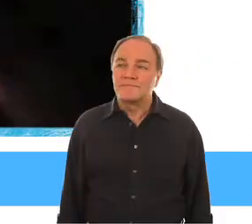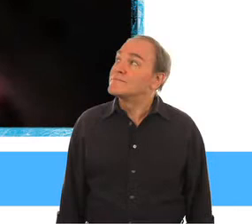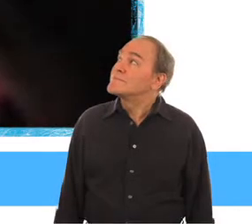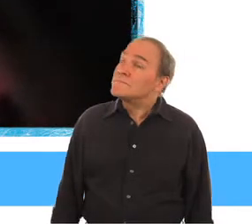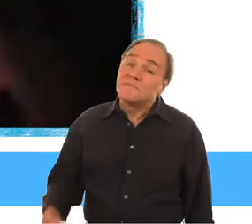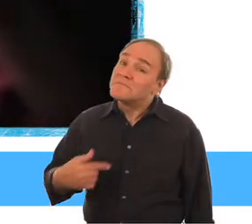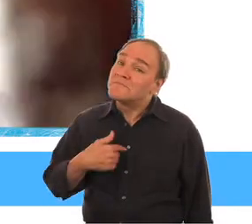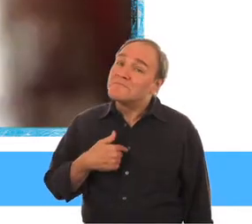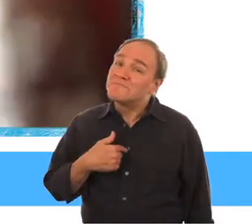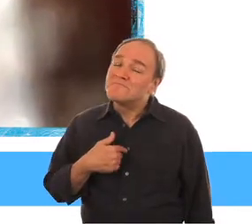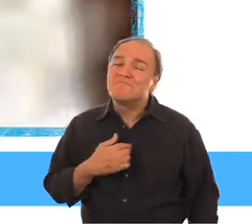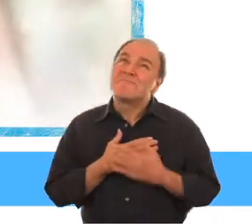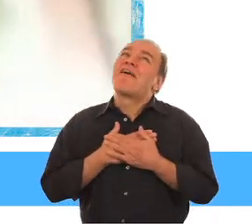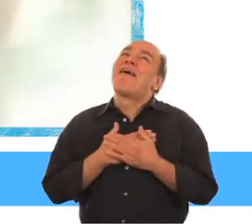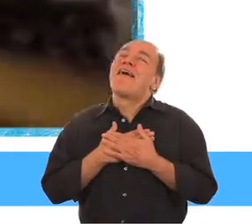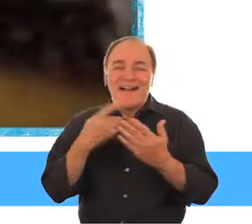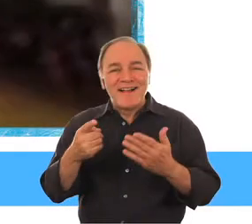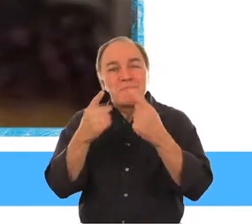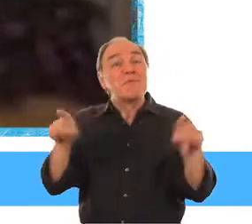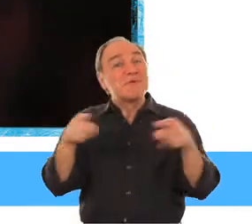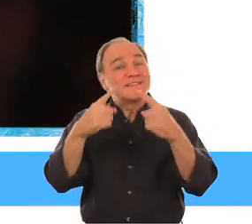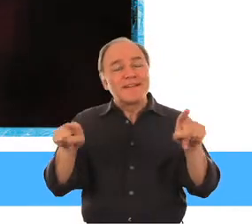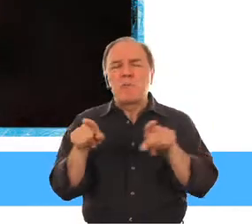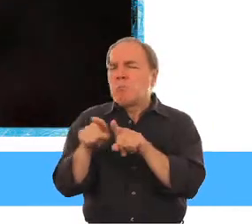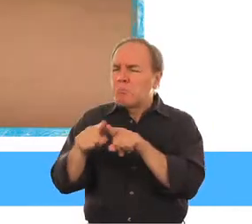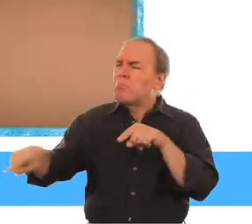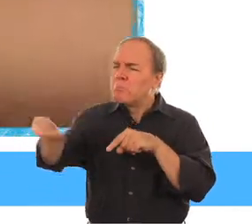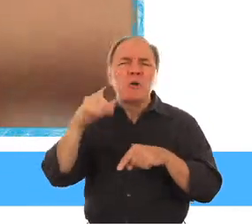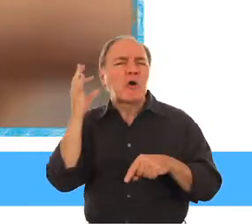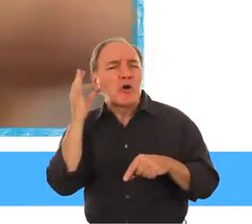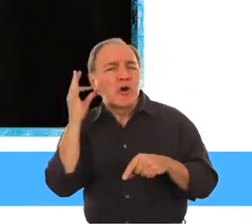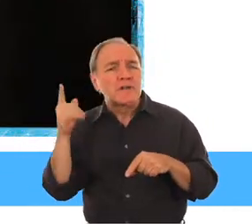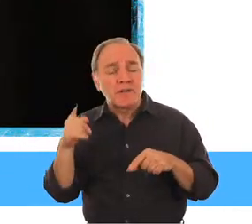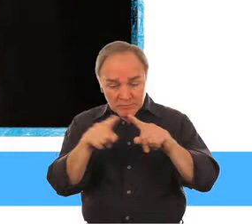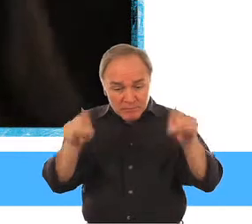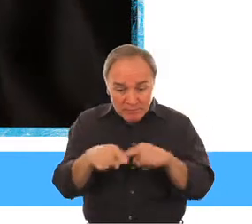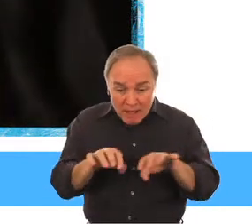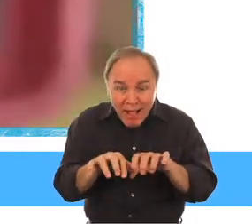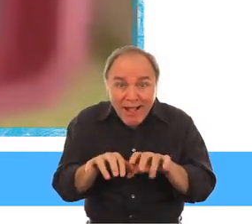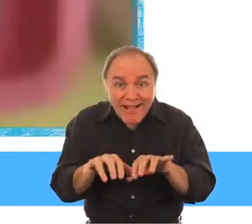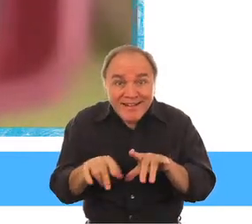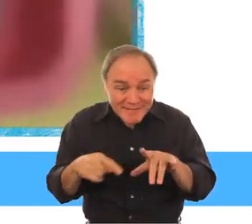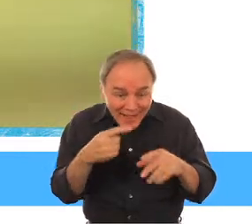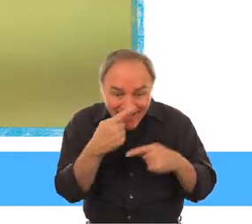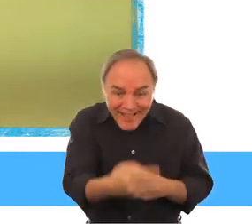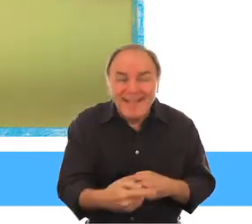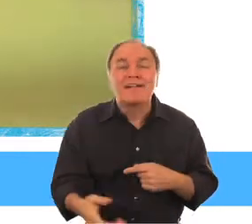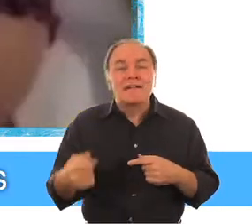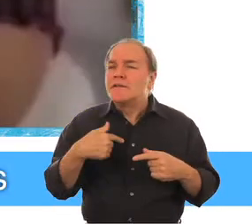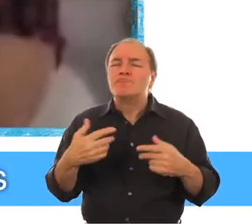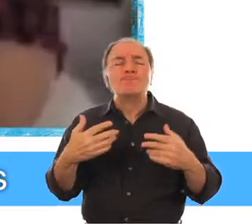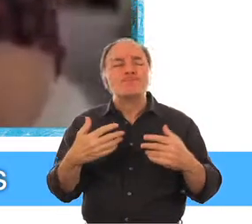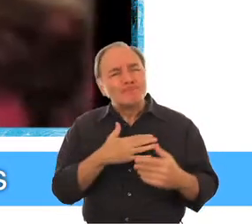J'adore la musique. Comme toutes les filles de mon âge, j'adore Internet. J'adore les fêtes, mais